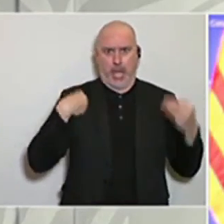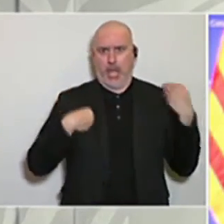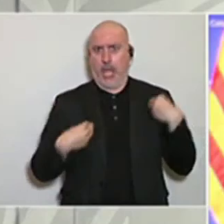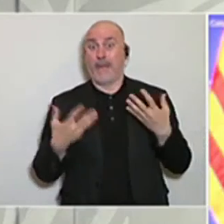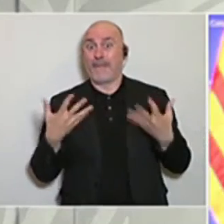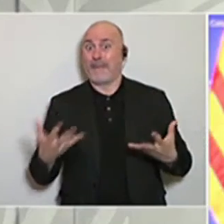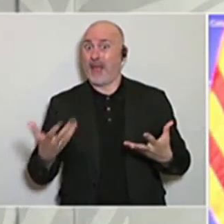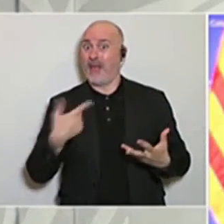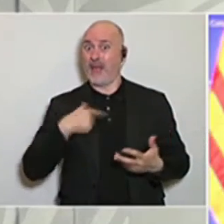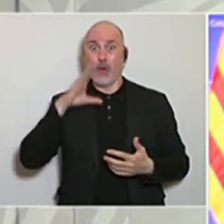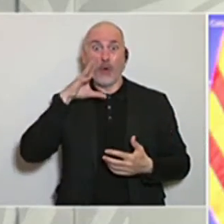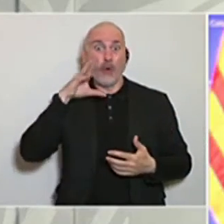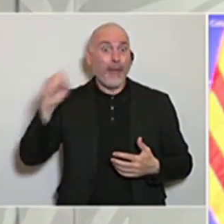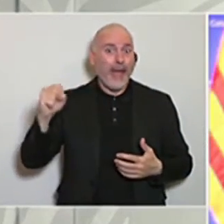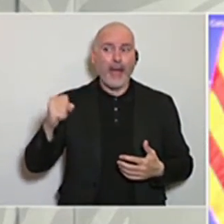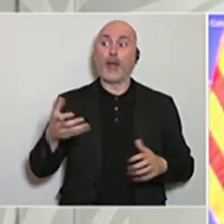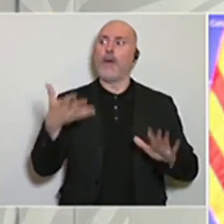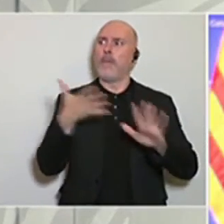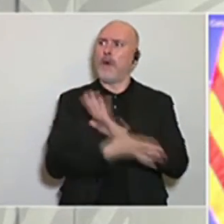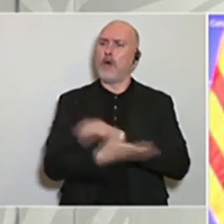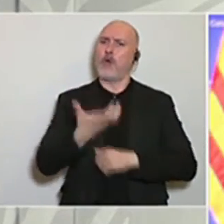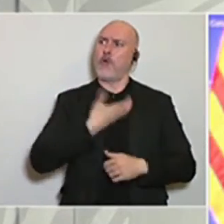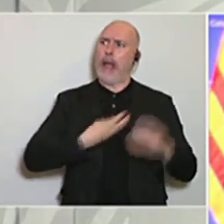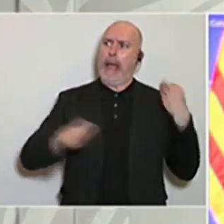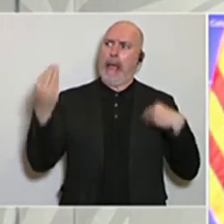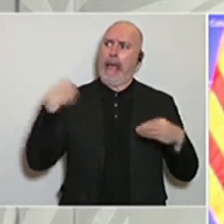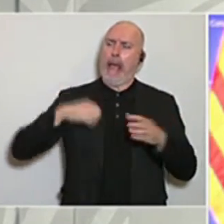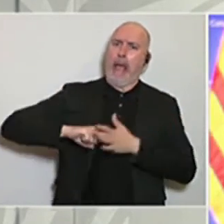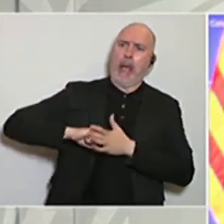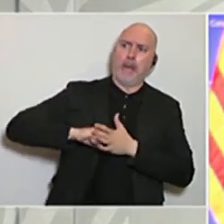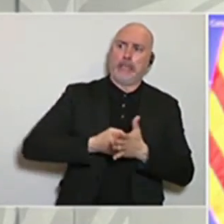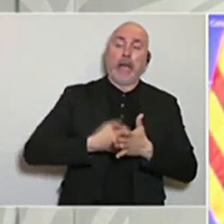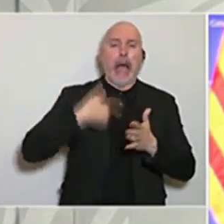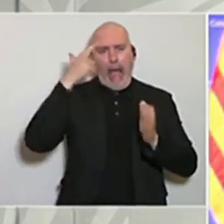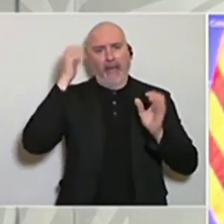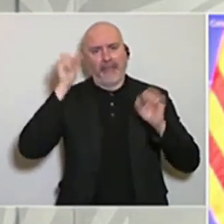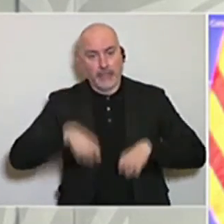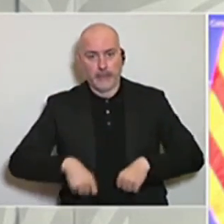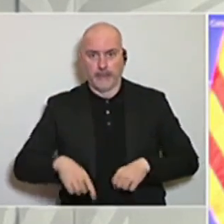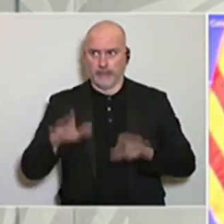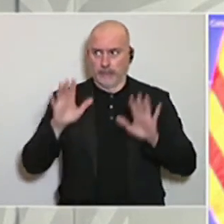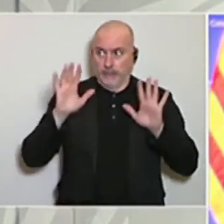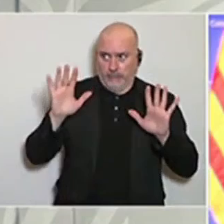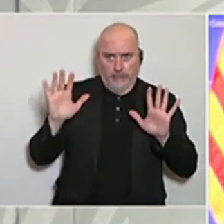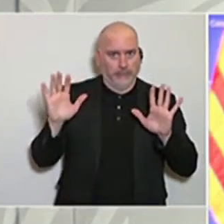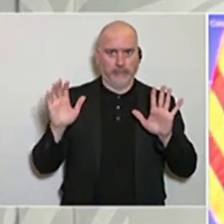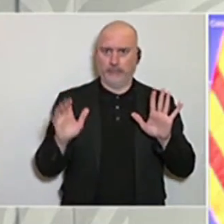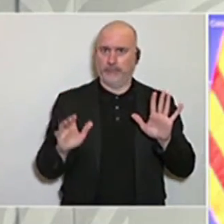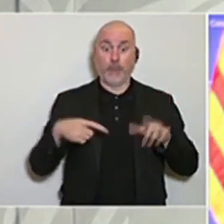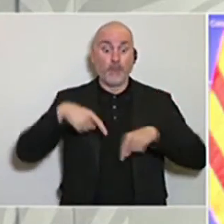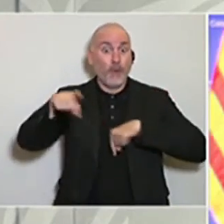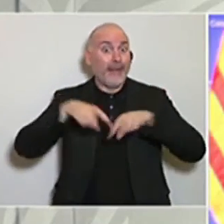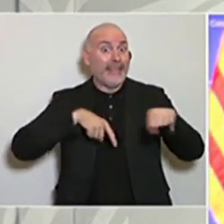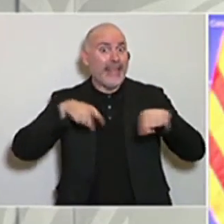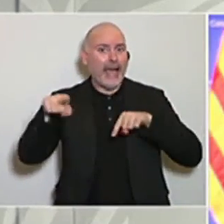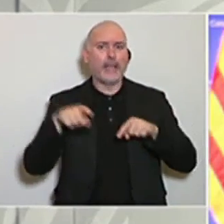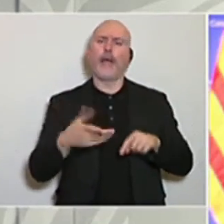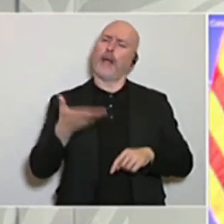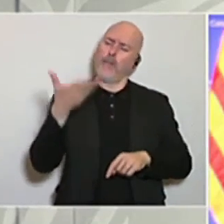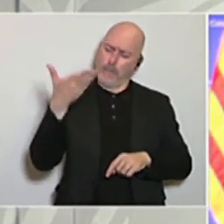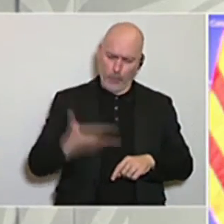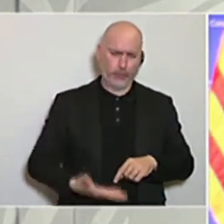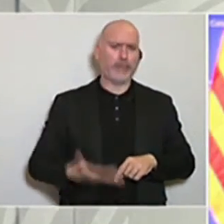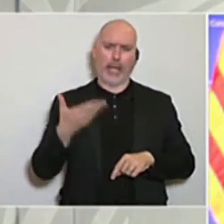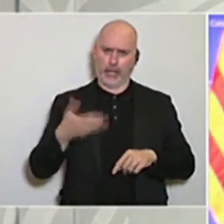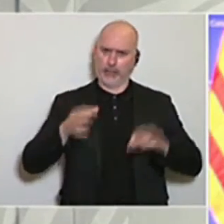les decisions perquè hi hagin pressions del món local que ens diguin que necessitem que els seus ciutadans es mobilitzin. La mobilitat és un factor